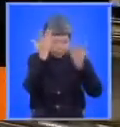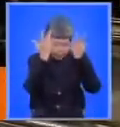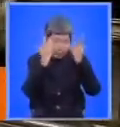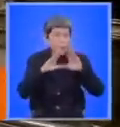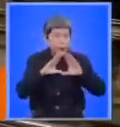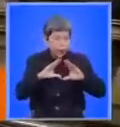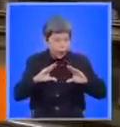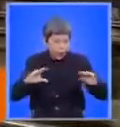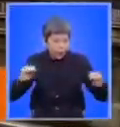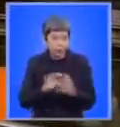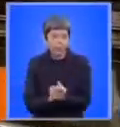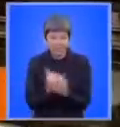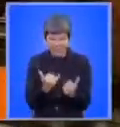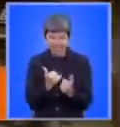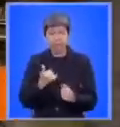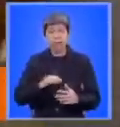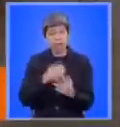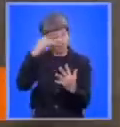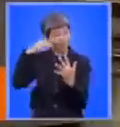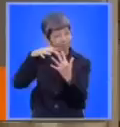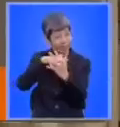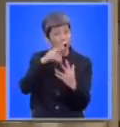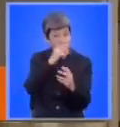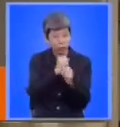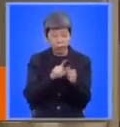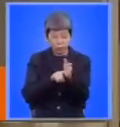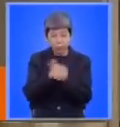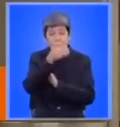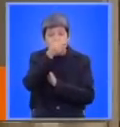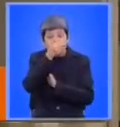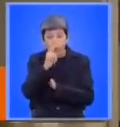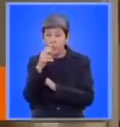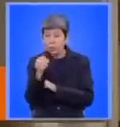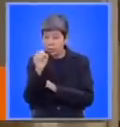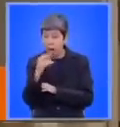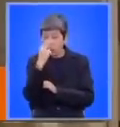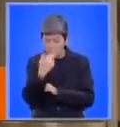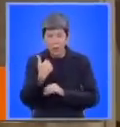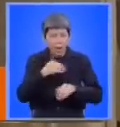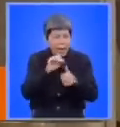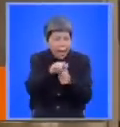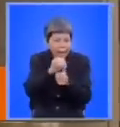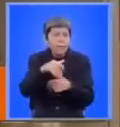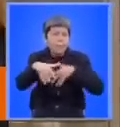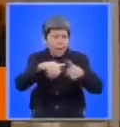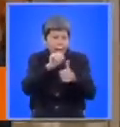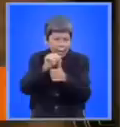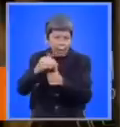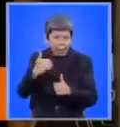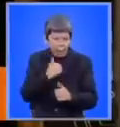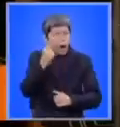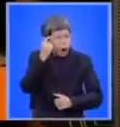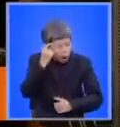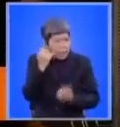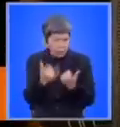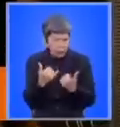ค่ะสำหรับสภาวะสุขภาพจิตในช่วงสถานการณ์ไวรัสโคโรนาสายพันธุ์ใหม่2019ก็ได้มีการแนะนำให้กับประชาชนได้เข้าใ